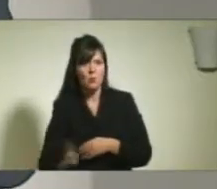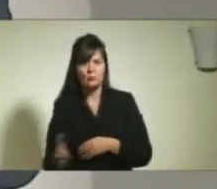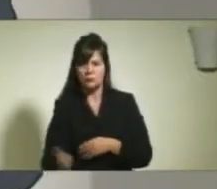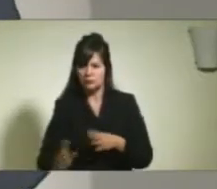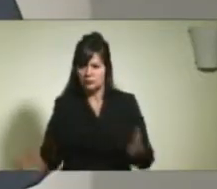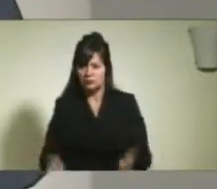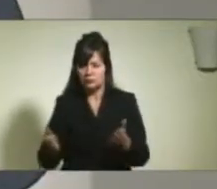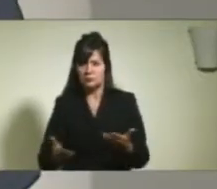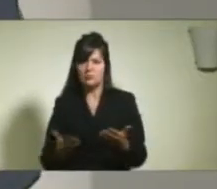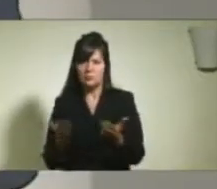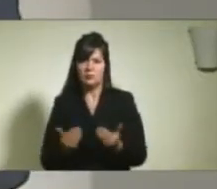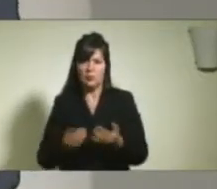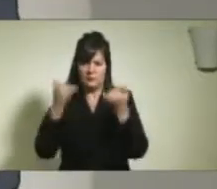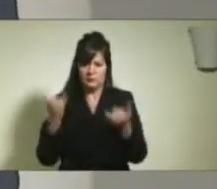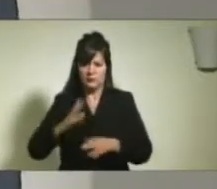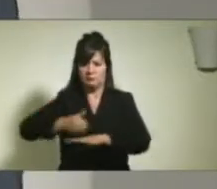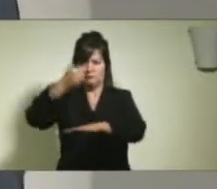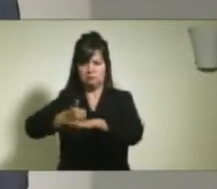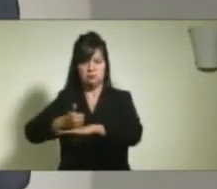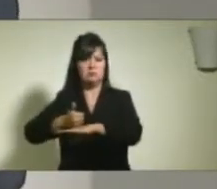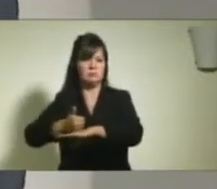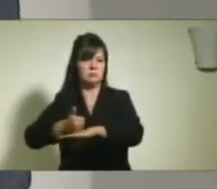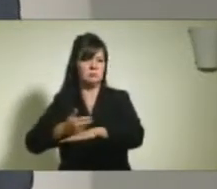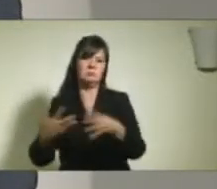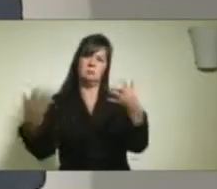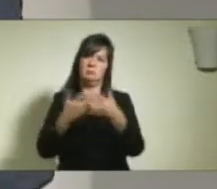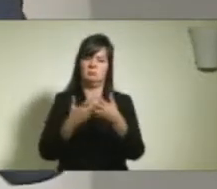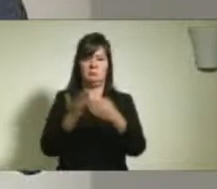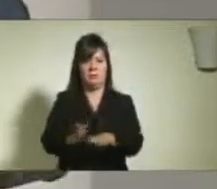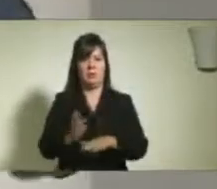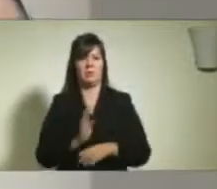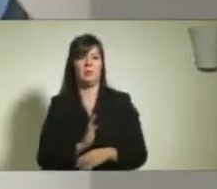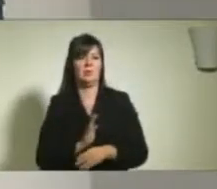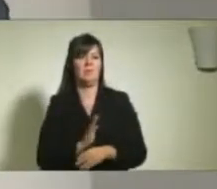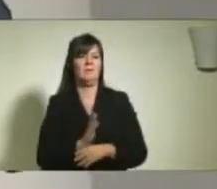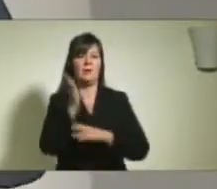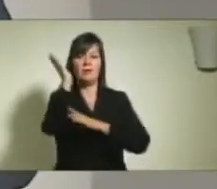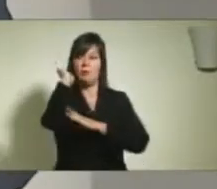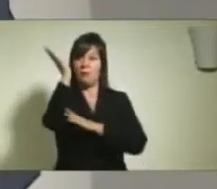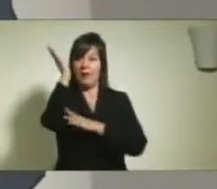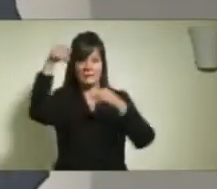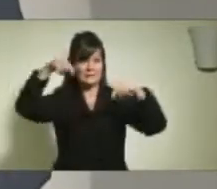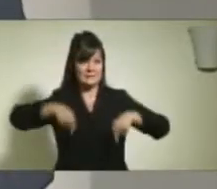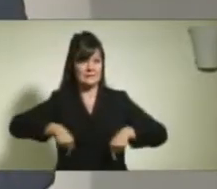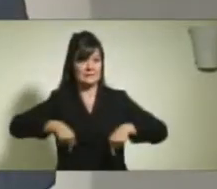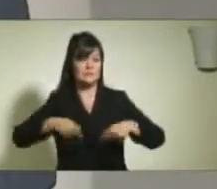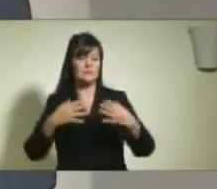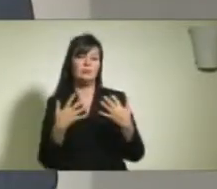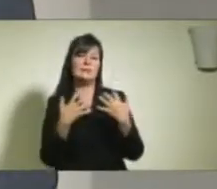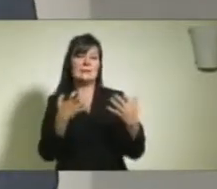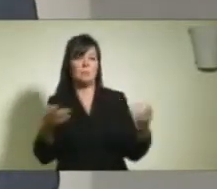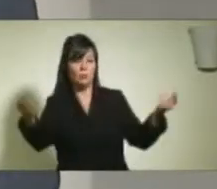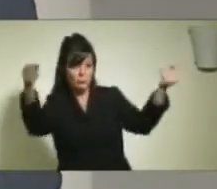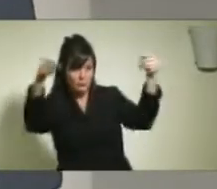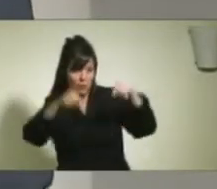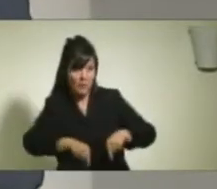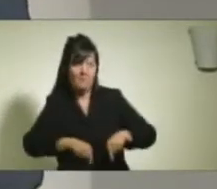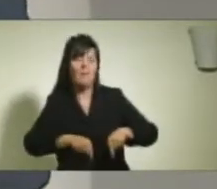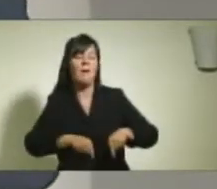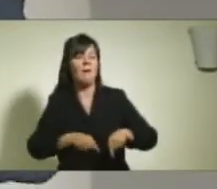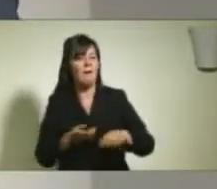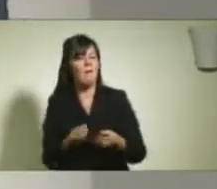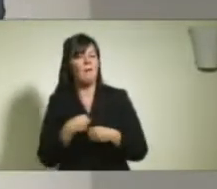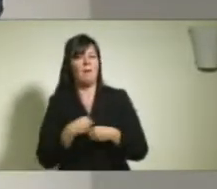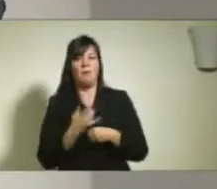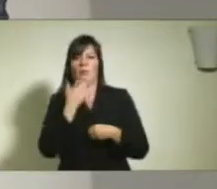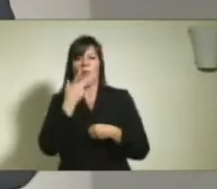pense que la conférence ici, au symposium, nous motive vraiment à continuer le débat